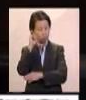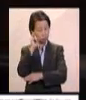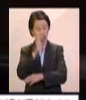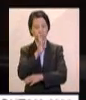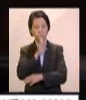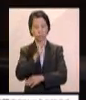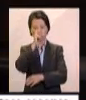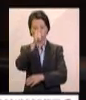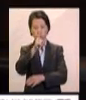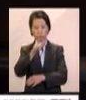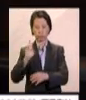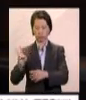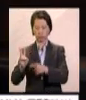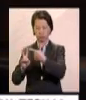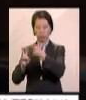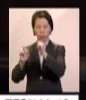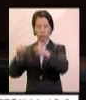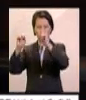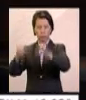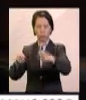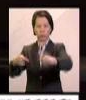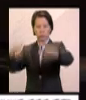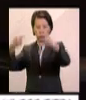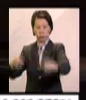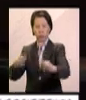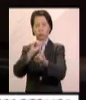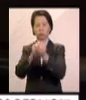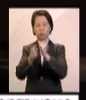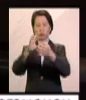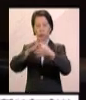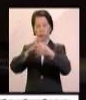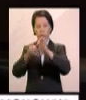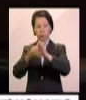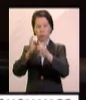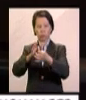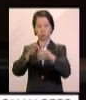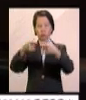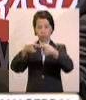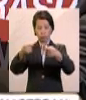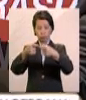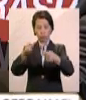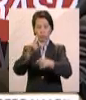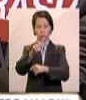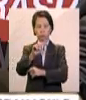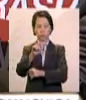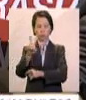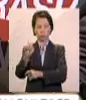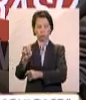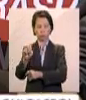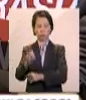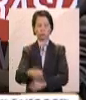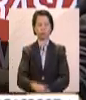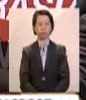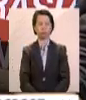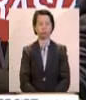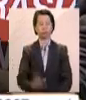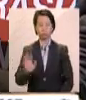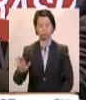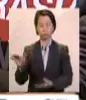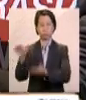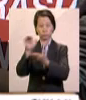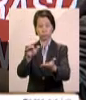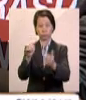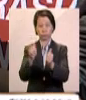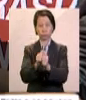dalam memastikan beregu itu layak bertanding pada Sukan Olimpik Tokyo 2020. Kita recognize contribution Liu Ying dengan Peng